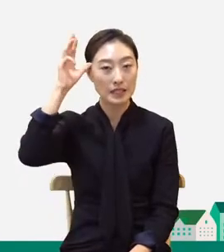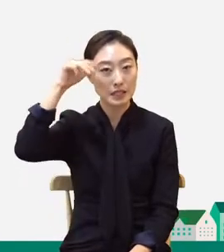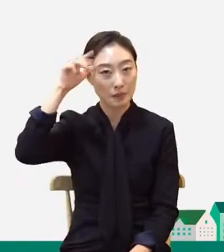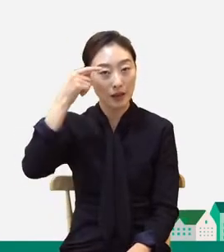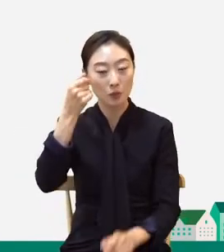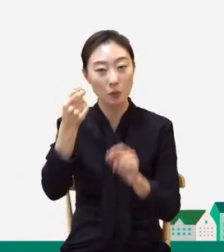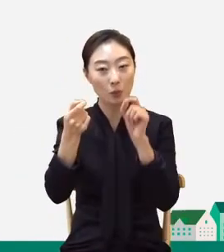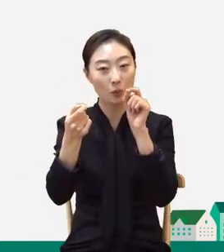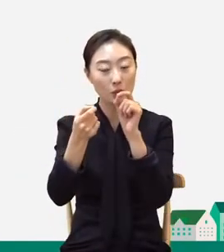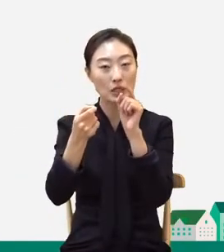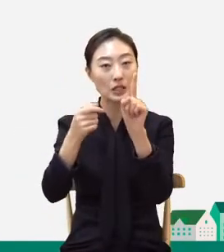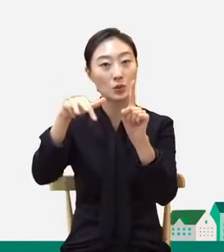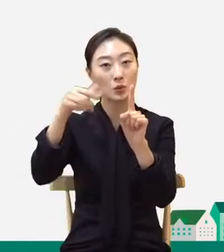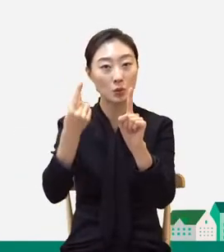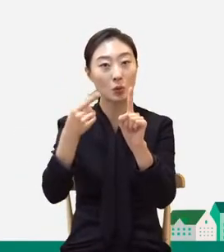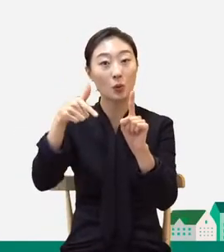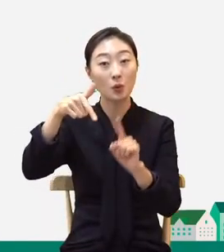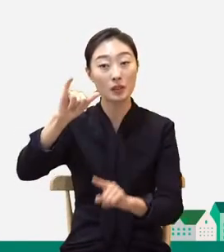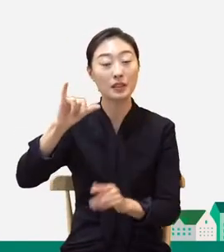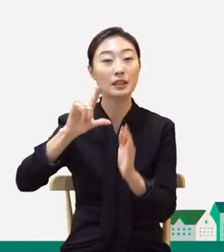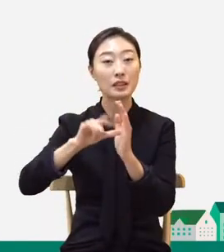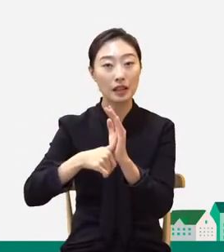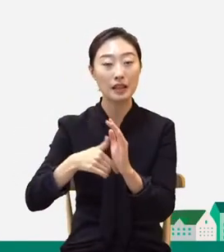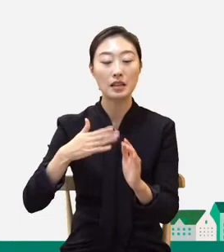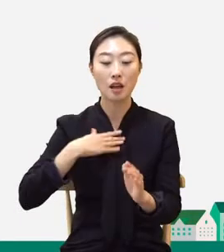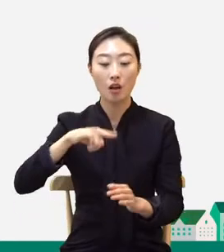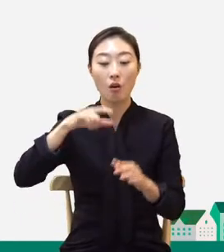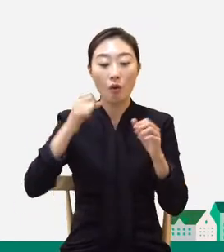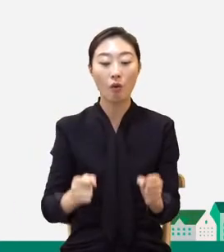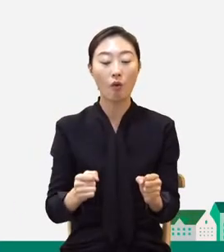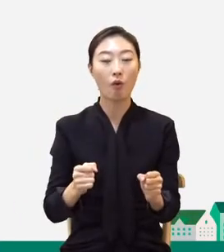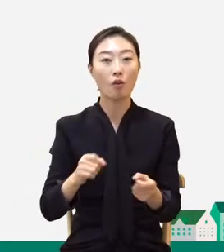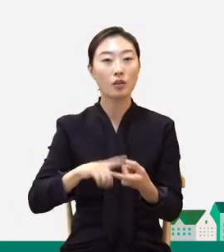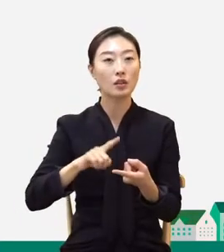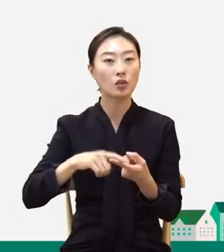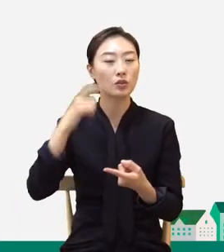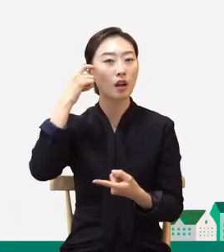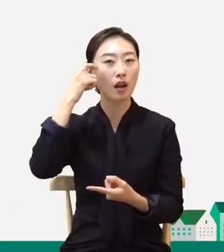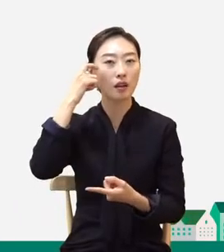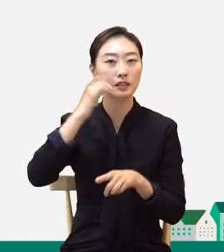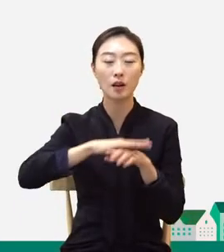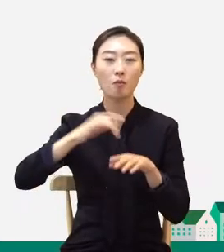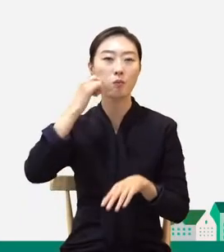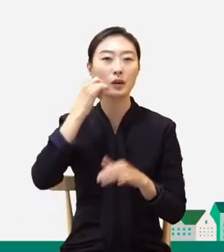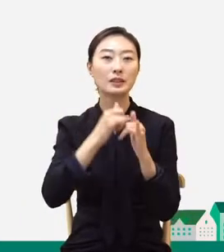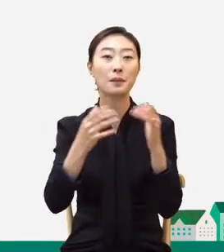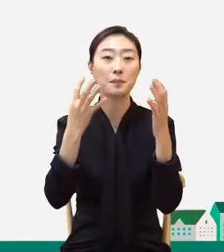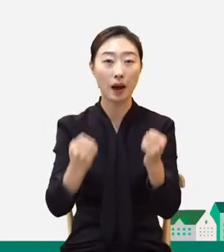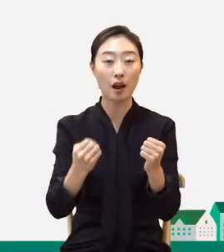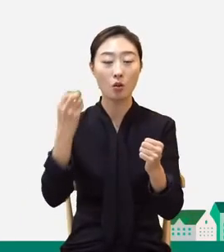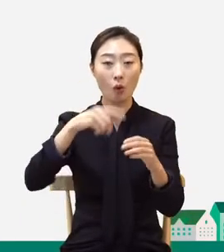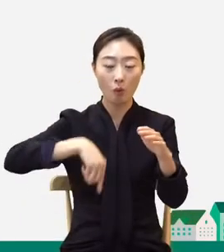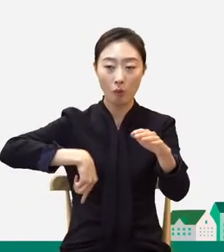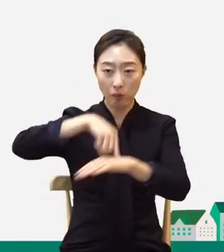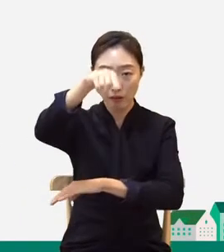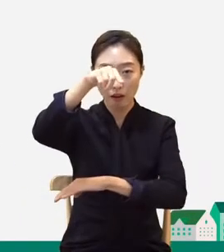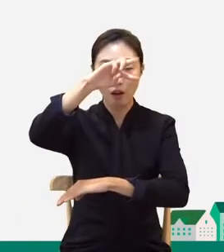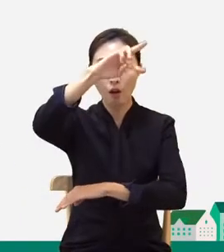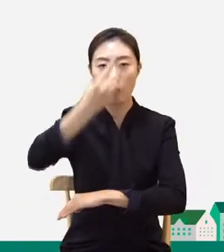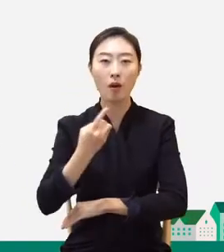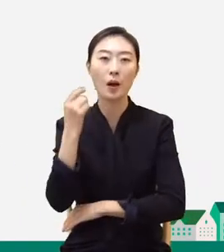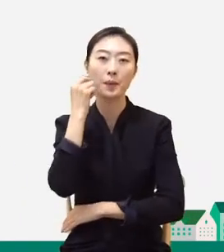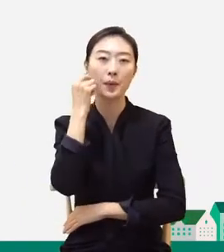경우에는 현재 자기가 계신 곳에 대해서 잘 그 감각이 없으신 분들이 계시고 나가셔서 집을 못 찾아오시는